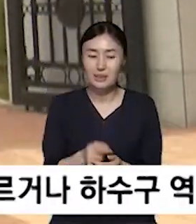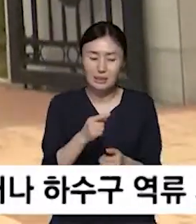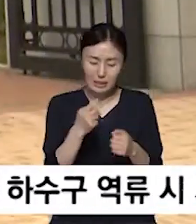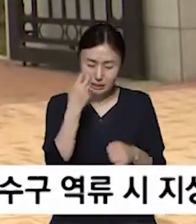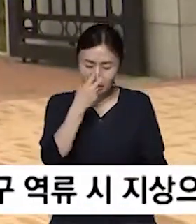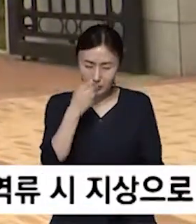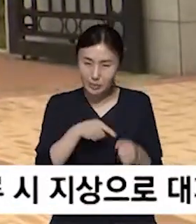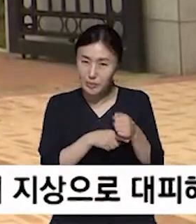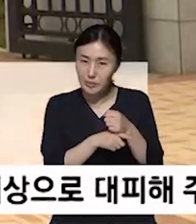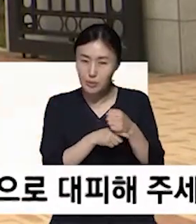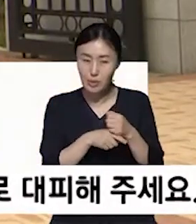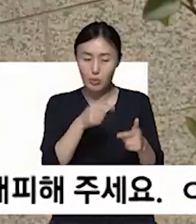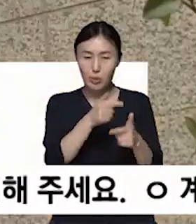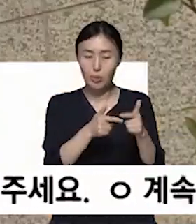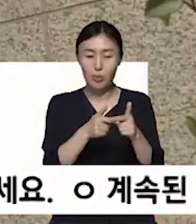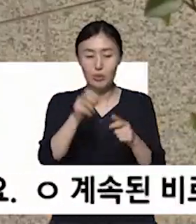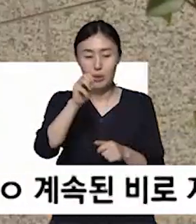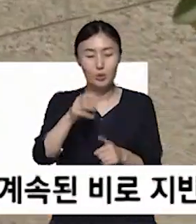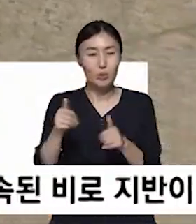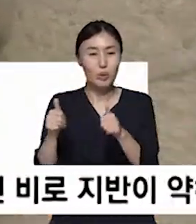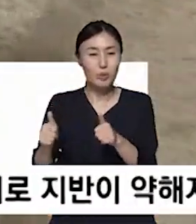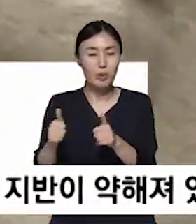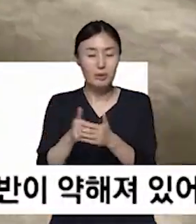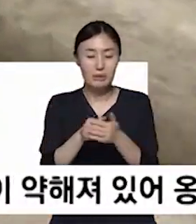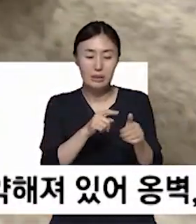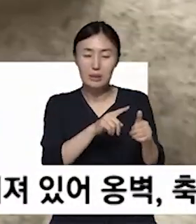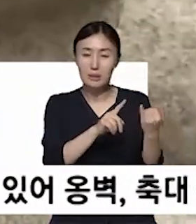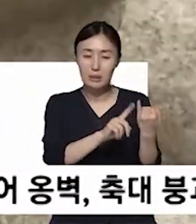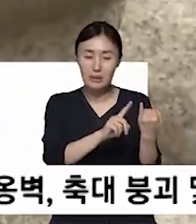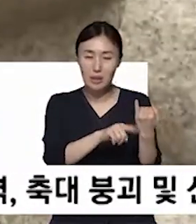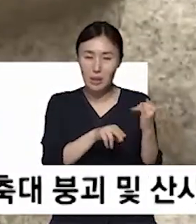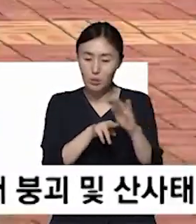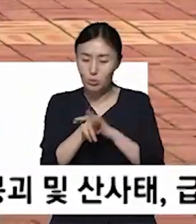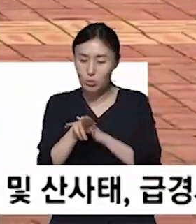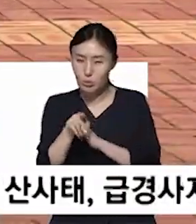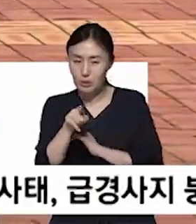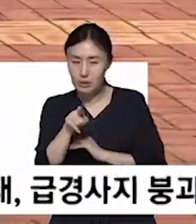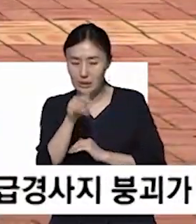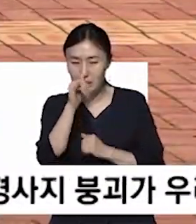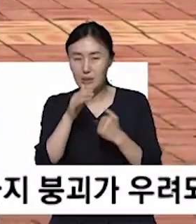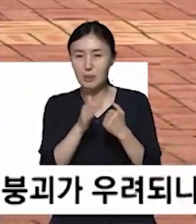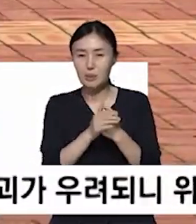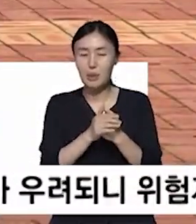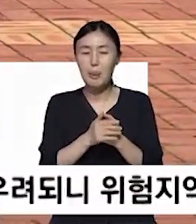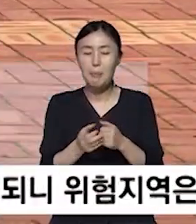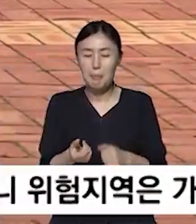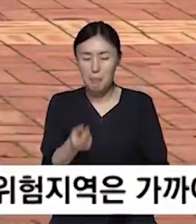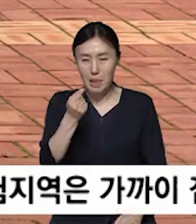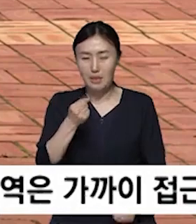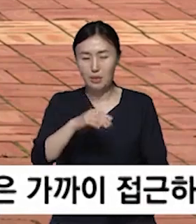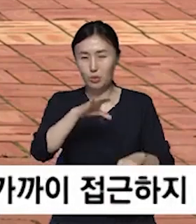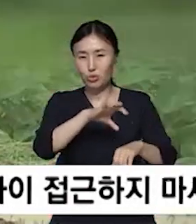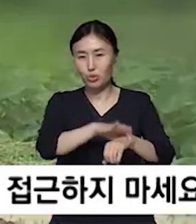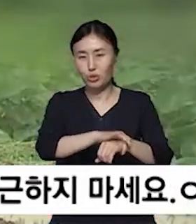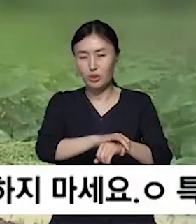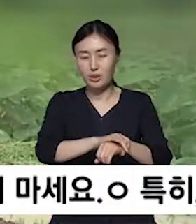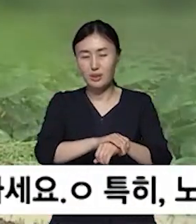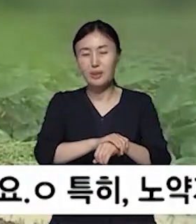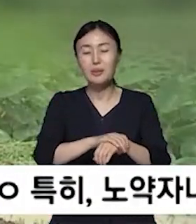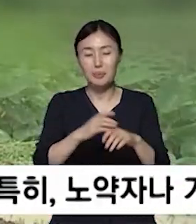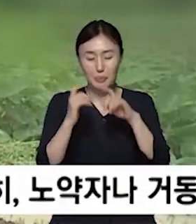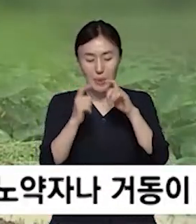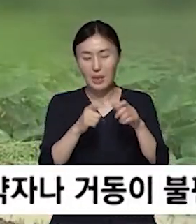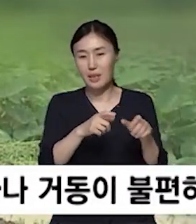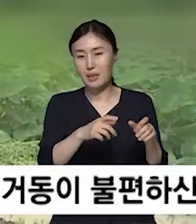담당한 광주지법 목포지원은 A씨에 대해 도주 우려가 있다는 사유를 들어 구속영장을 발부했습니다.